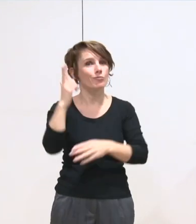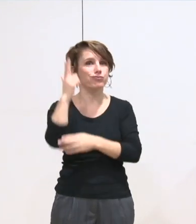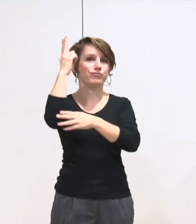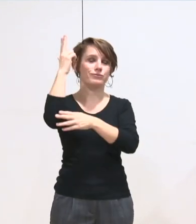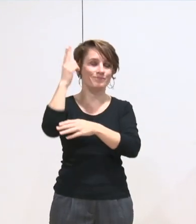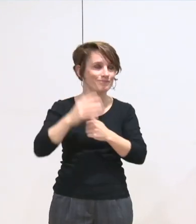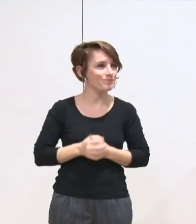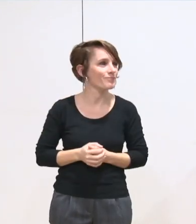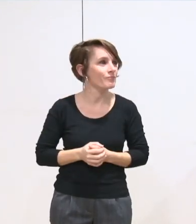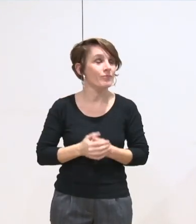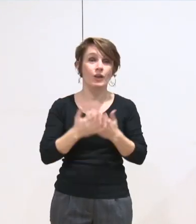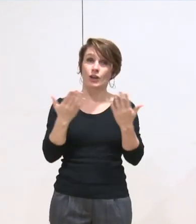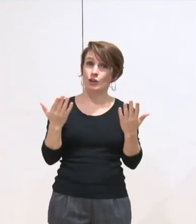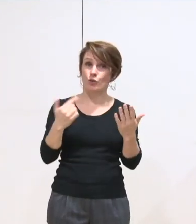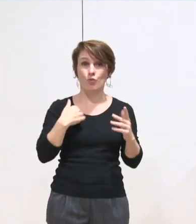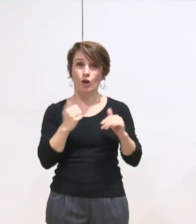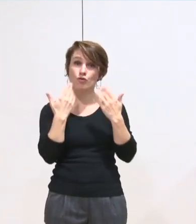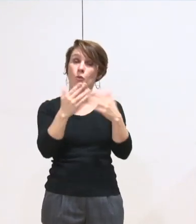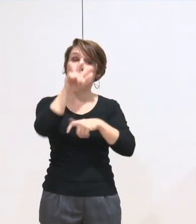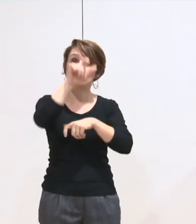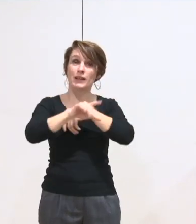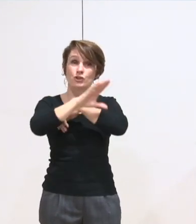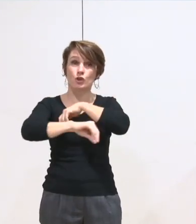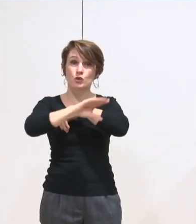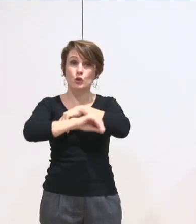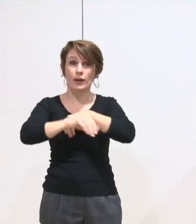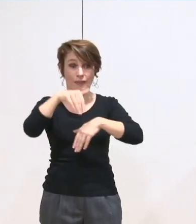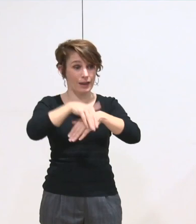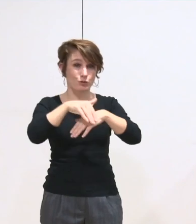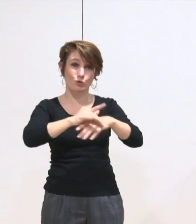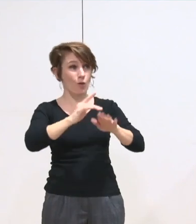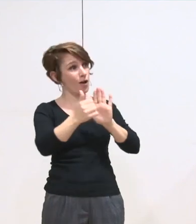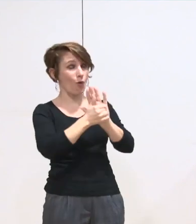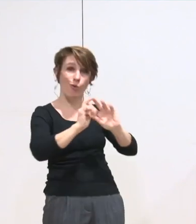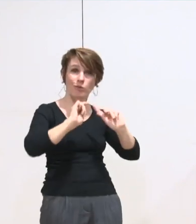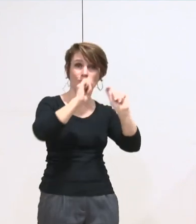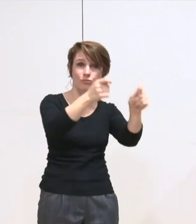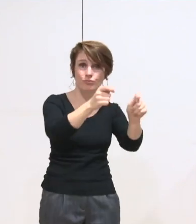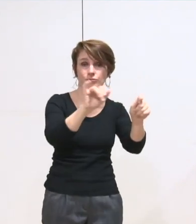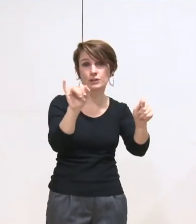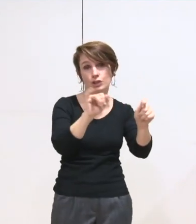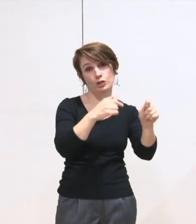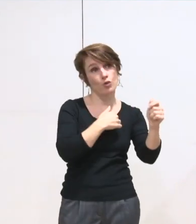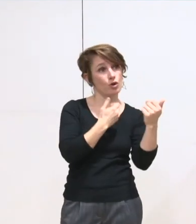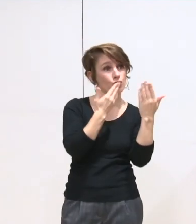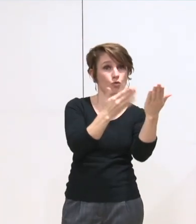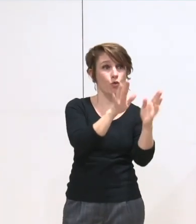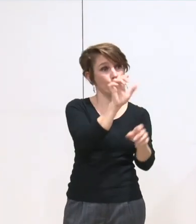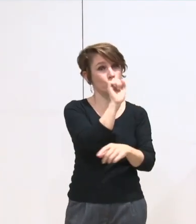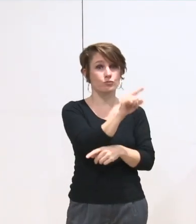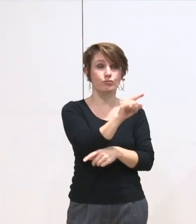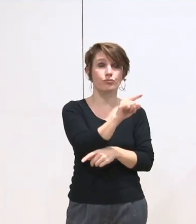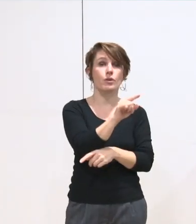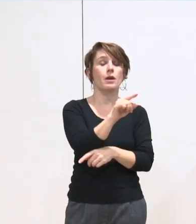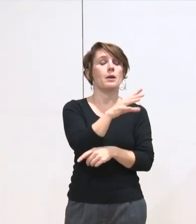vous propose de désigner donc notre secrétaire de séance pour ce soir. Et je vous propose donc de désigner